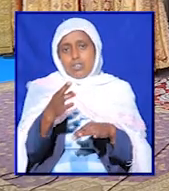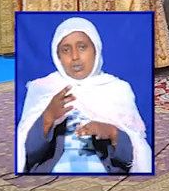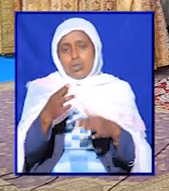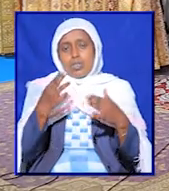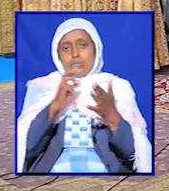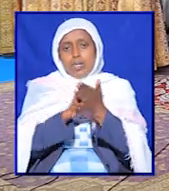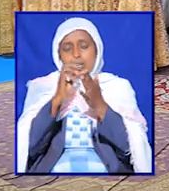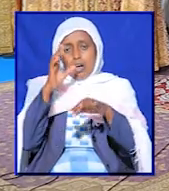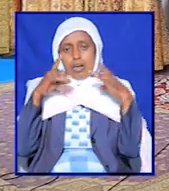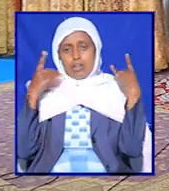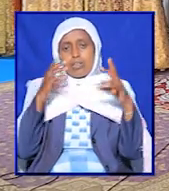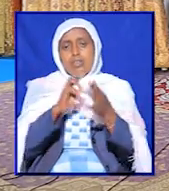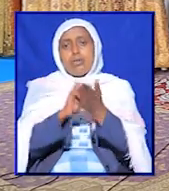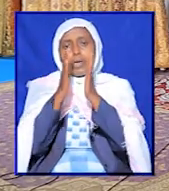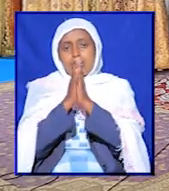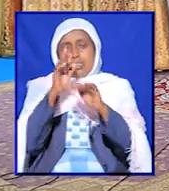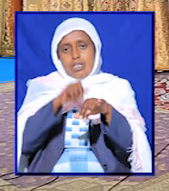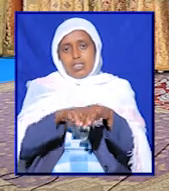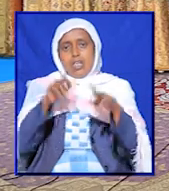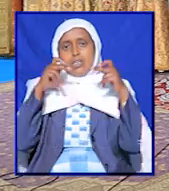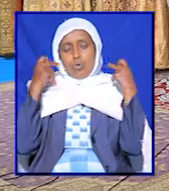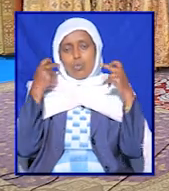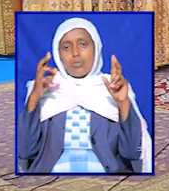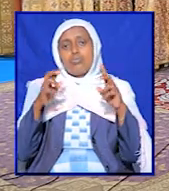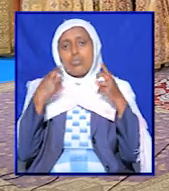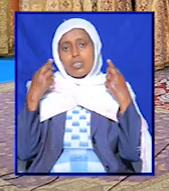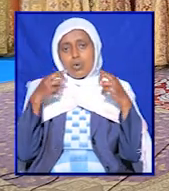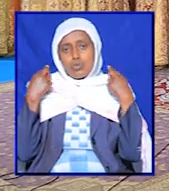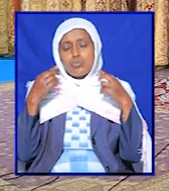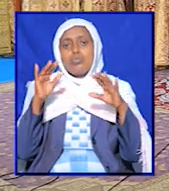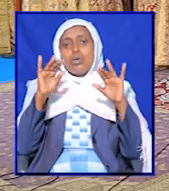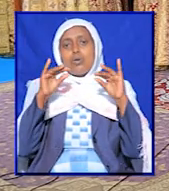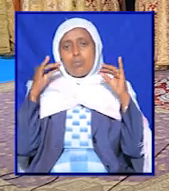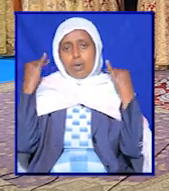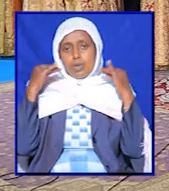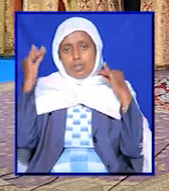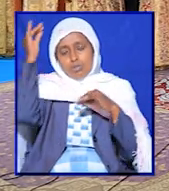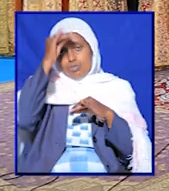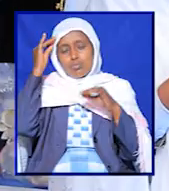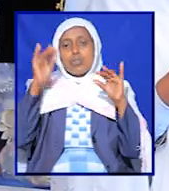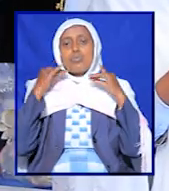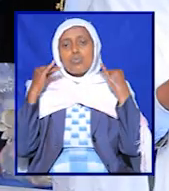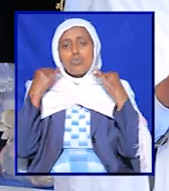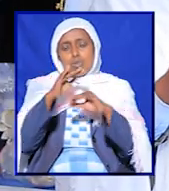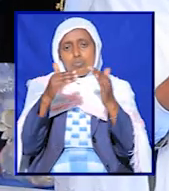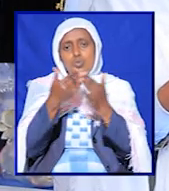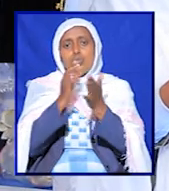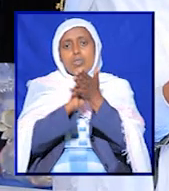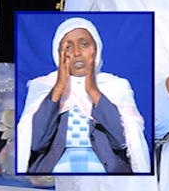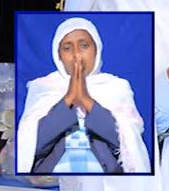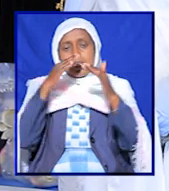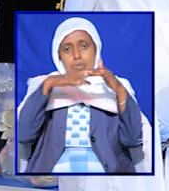የመቀደሻ አልባሳት ካህናት በቅዳሴ ጊዜ ዲያቆናቱ ቀሳውስቱ ጳጳሳቱም ኤጲስቆጶሳቱም ወደ ቅዳሴ የሚገቡት